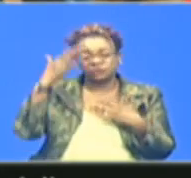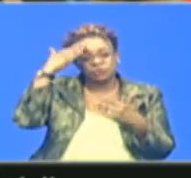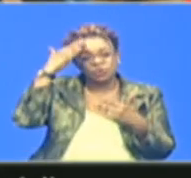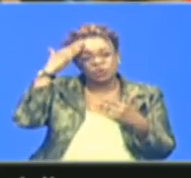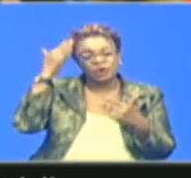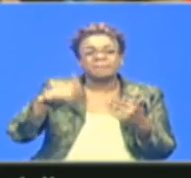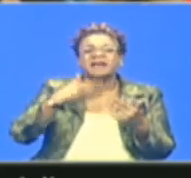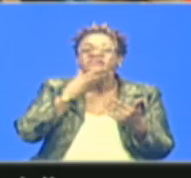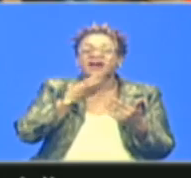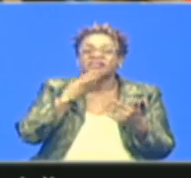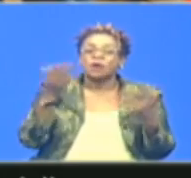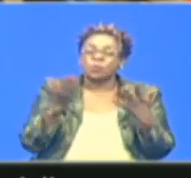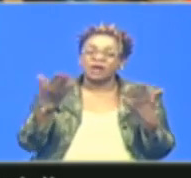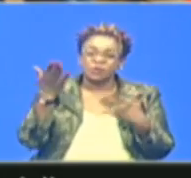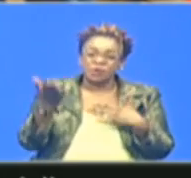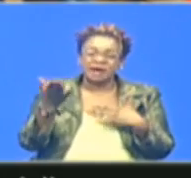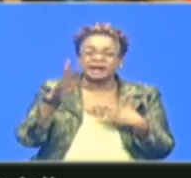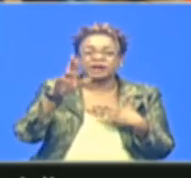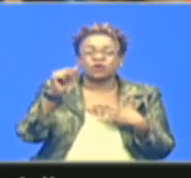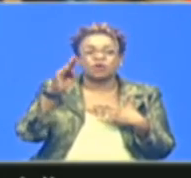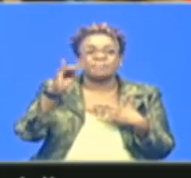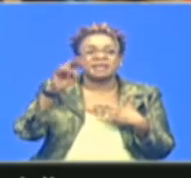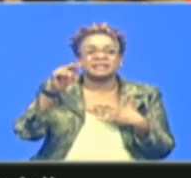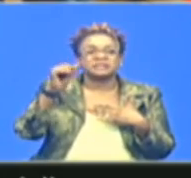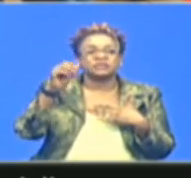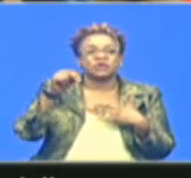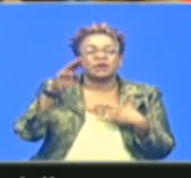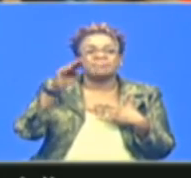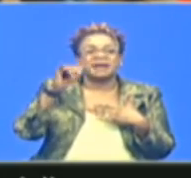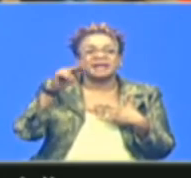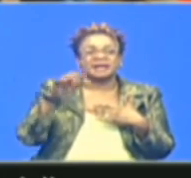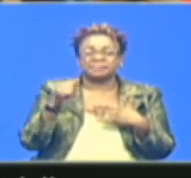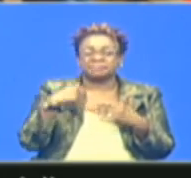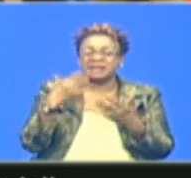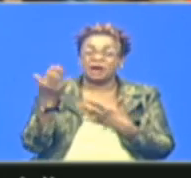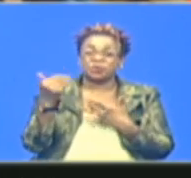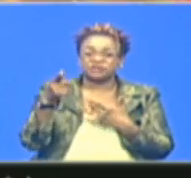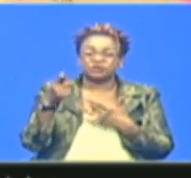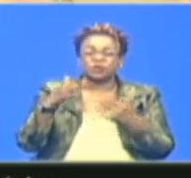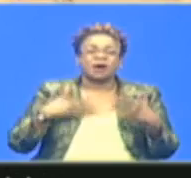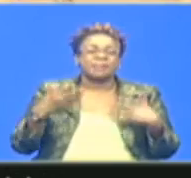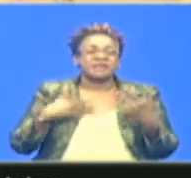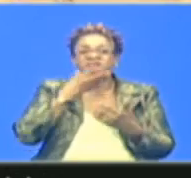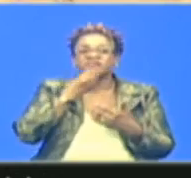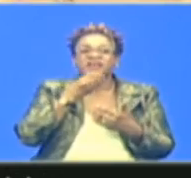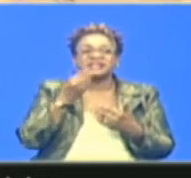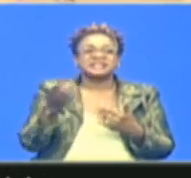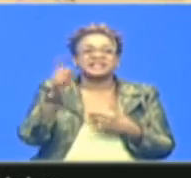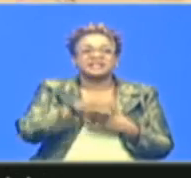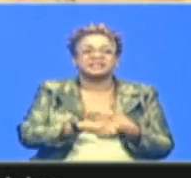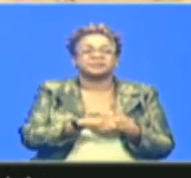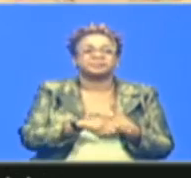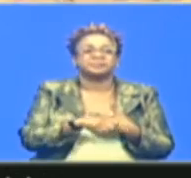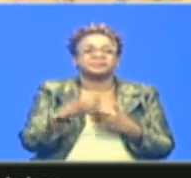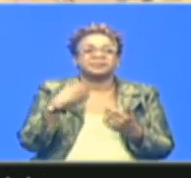mali yuko Robinson Maina. I wish you happy Father's Day. I wish my husband